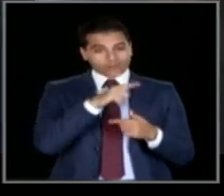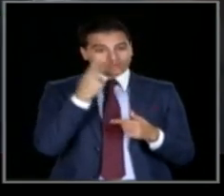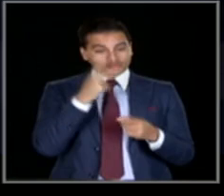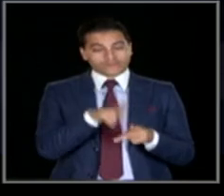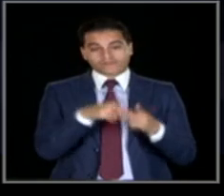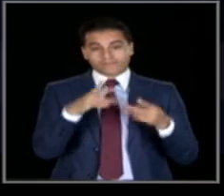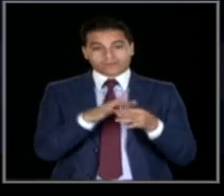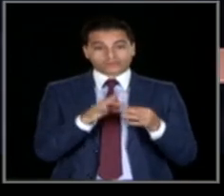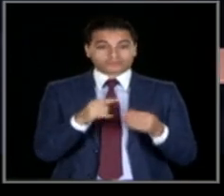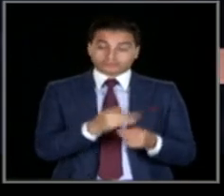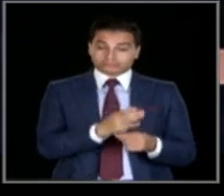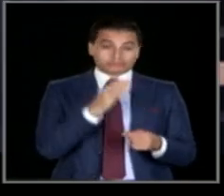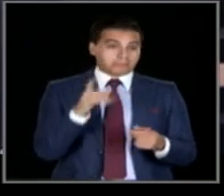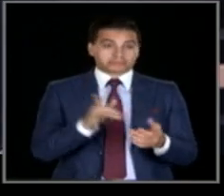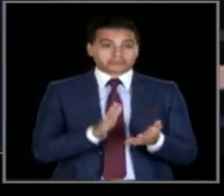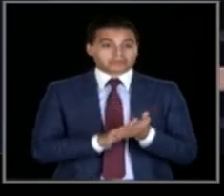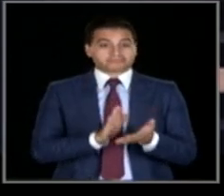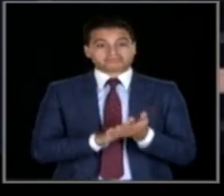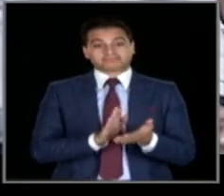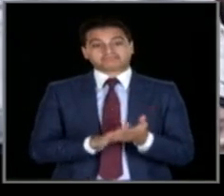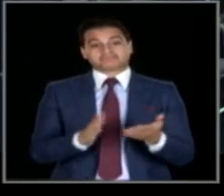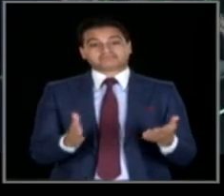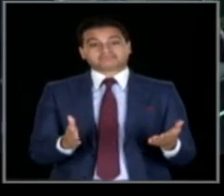تاني. إجابة صحيحة.